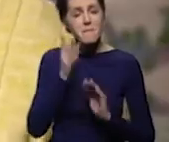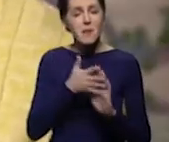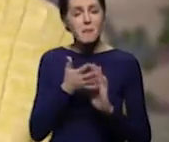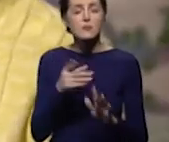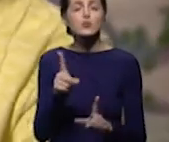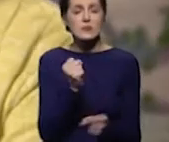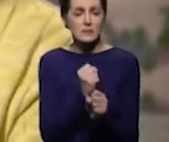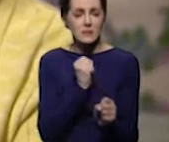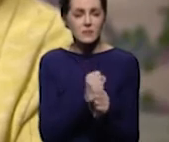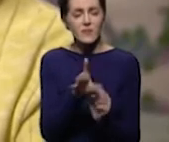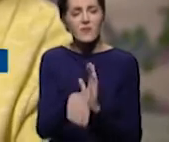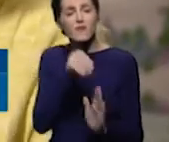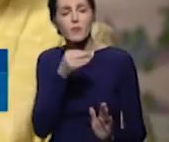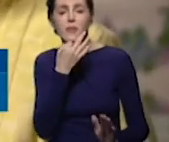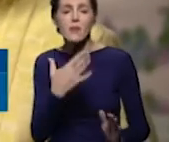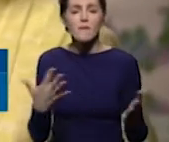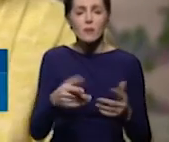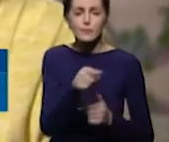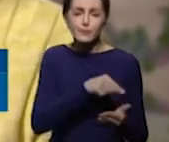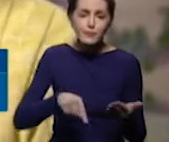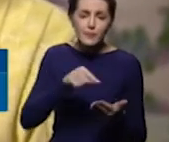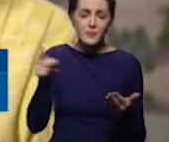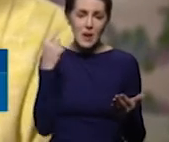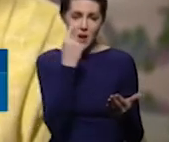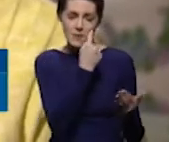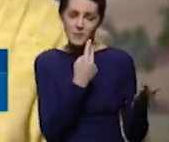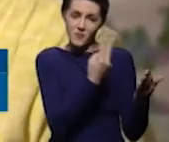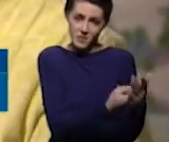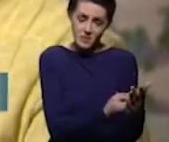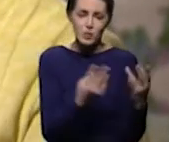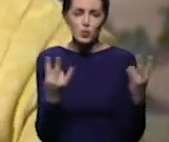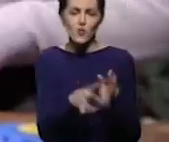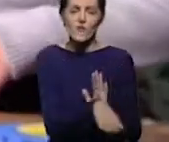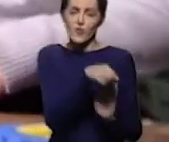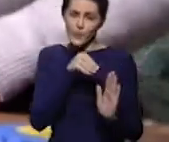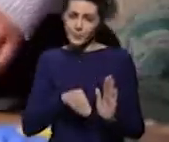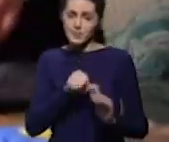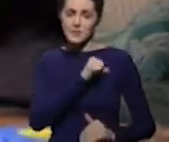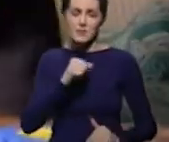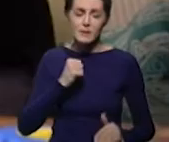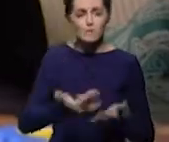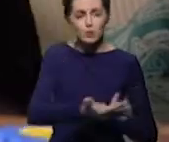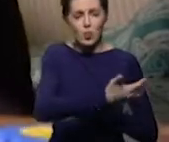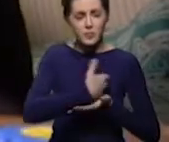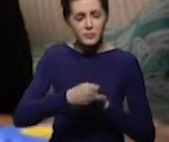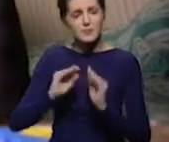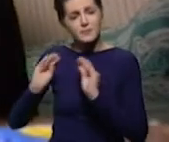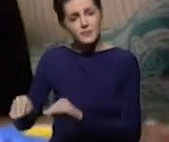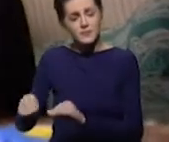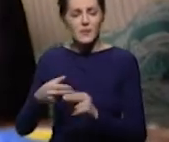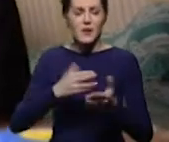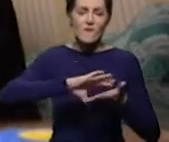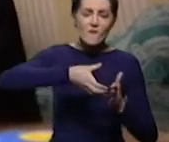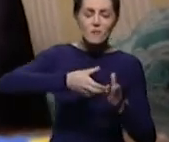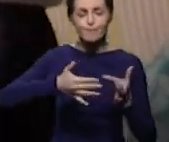не могу ему объяснить. Выбери круги. Он видит, что туда нужно положить круг, и он все собирает и ложит. Квадраты же